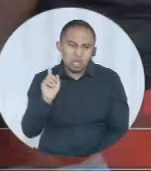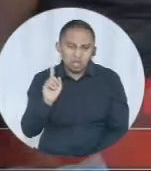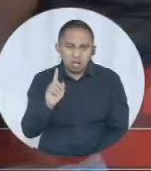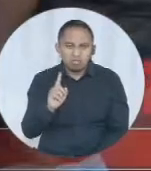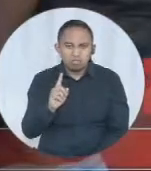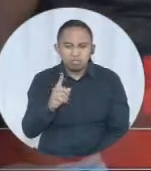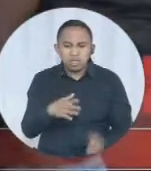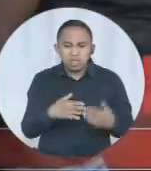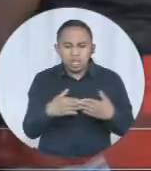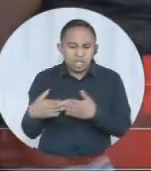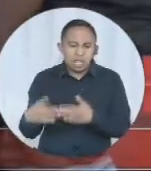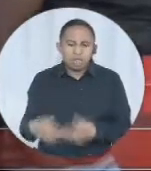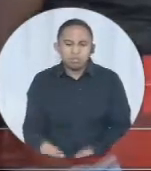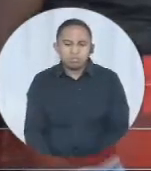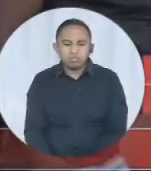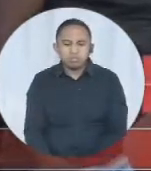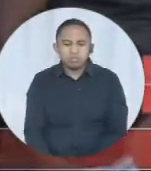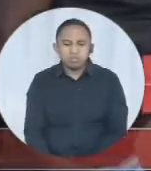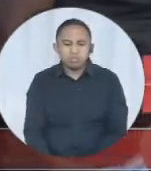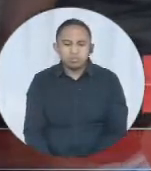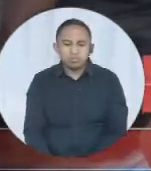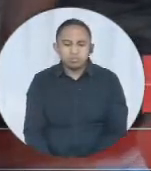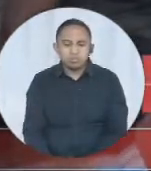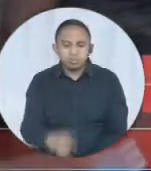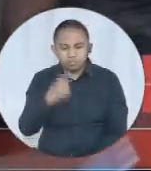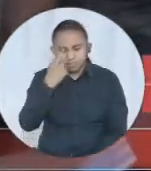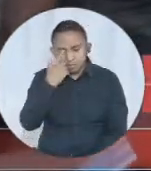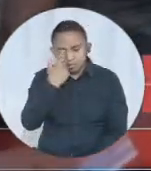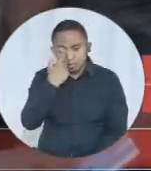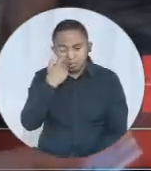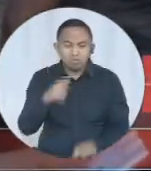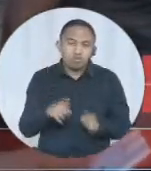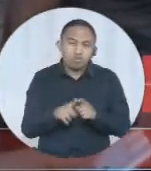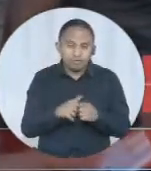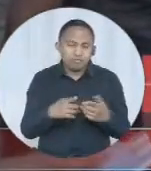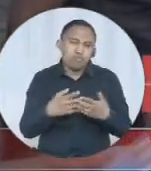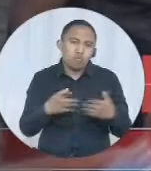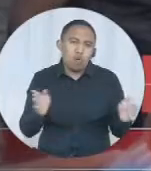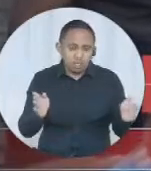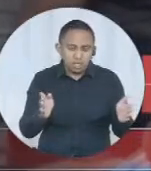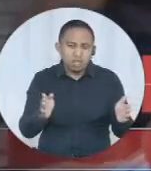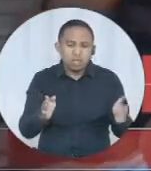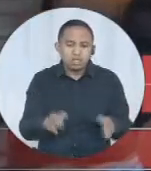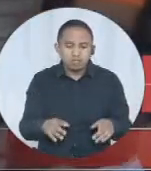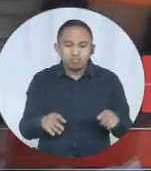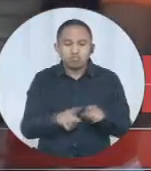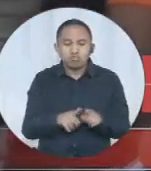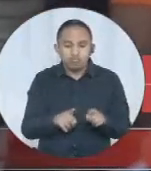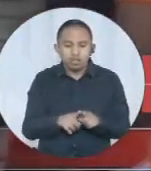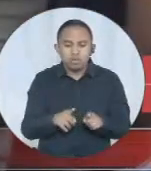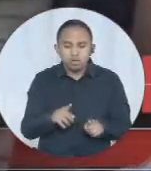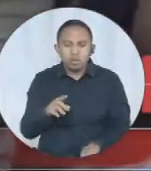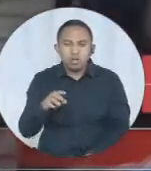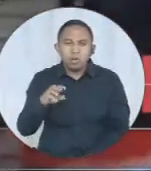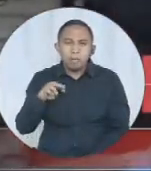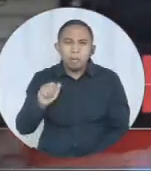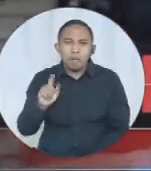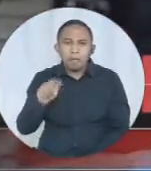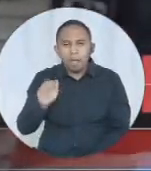Kristina. Firehana mivenatra le fenitra hoe misokatra misokatra ny TGV Mapara